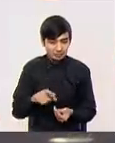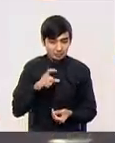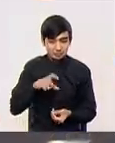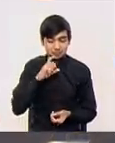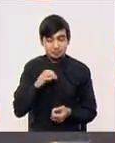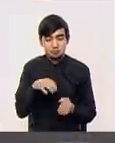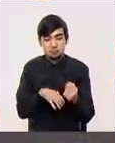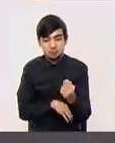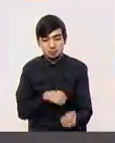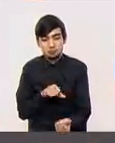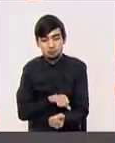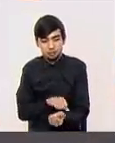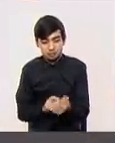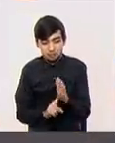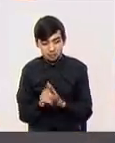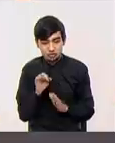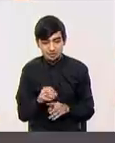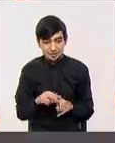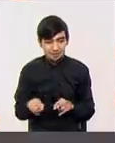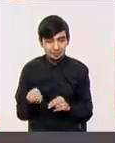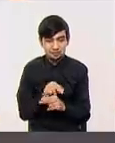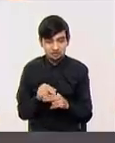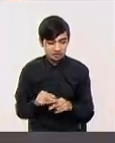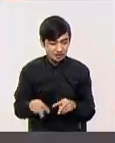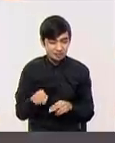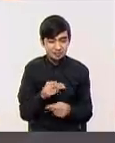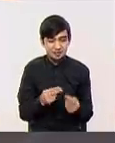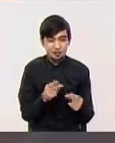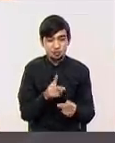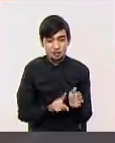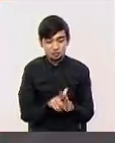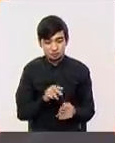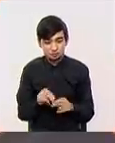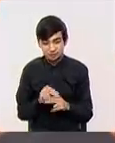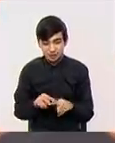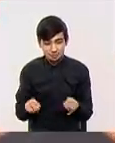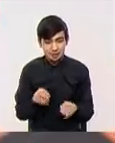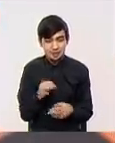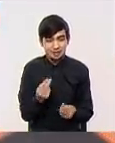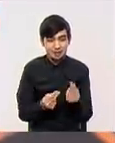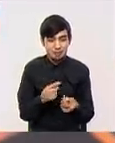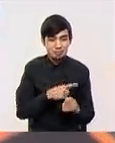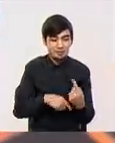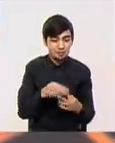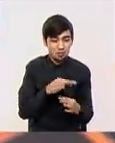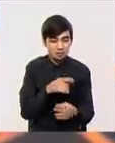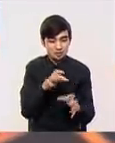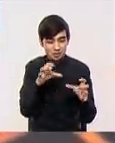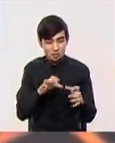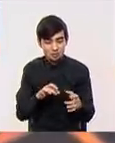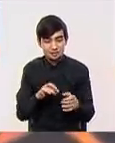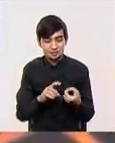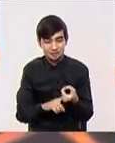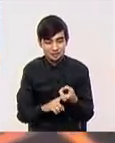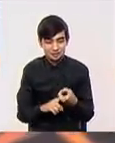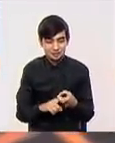нашақорға айналатынын, бұлардың бәрінің емі бірдей жүргізілетінін айтты. Заңгерлер болса, ойын бизнесіне қатысты солқылдақ заң талаптарын күшейту